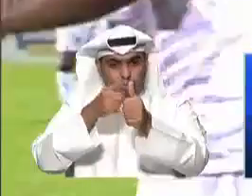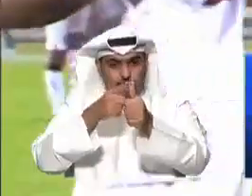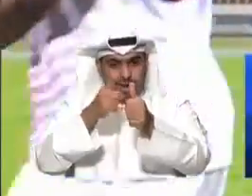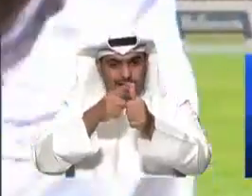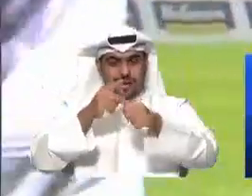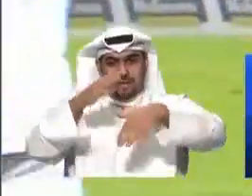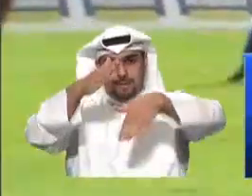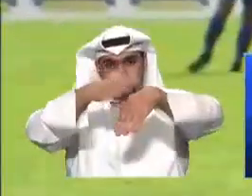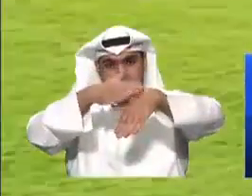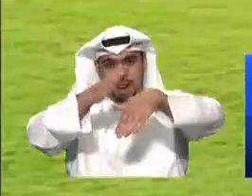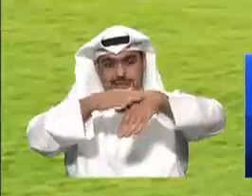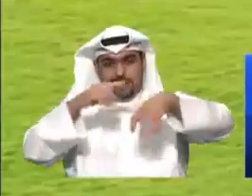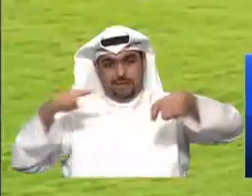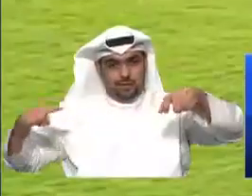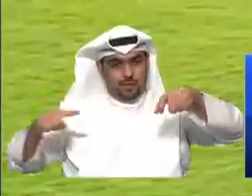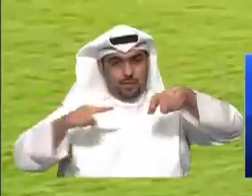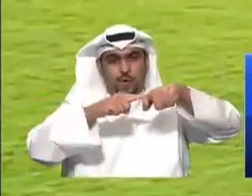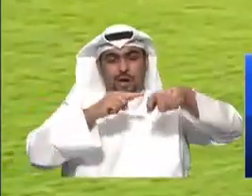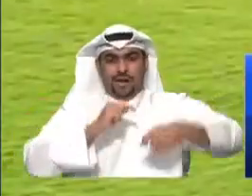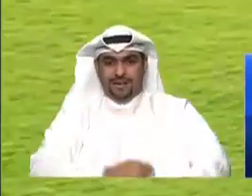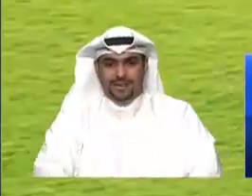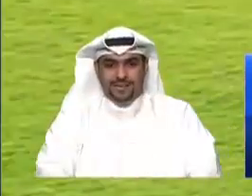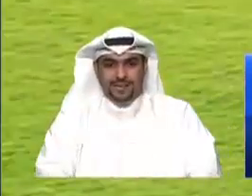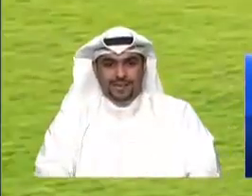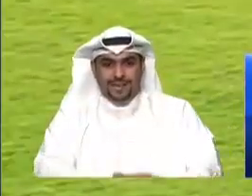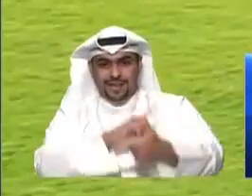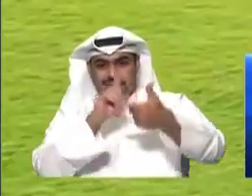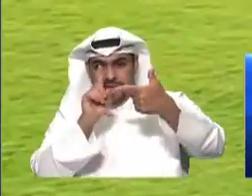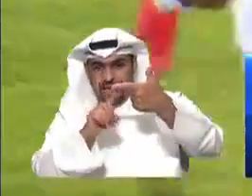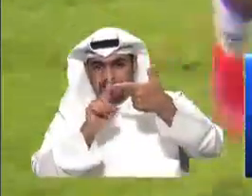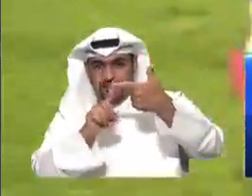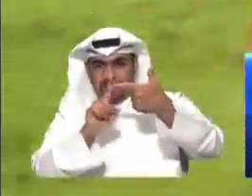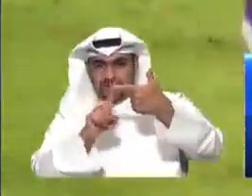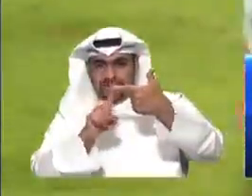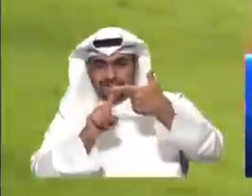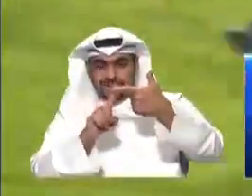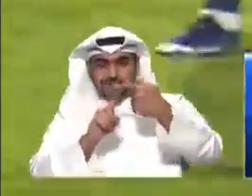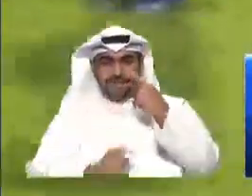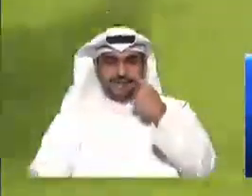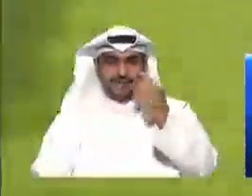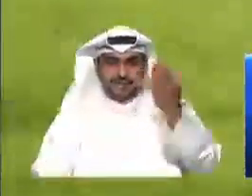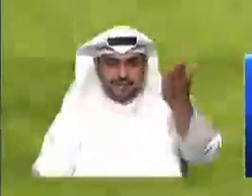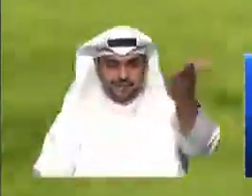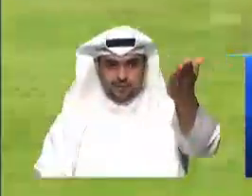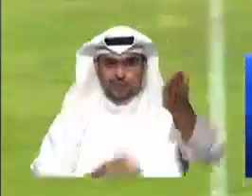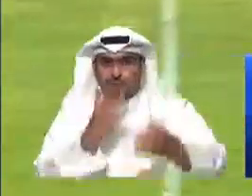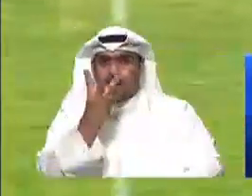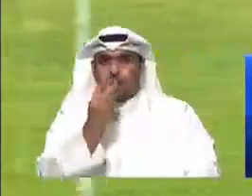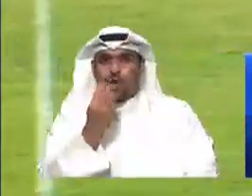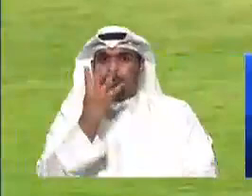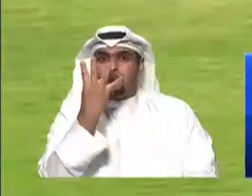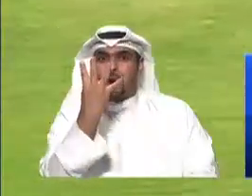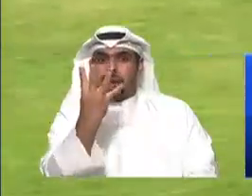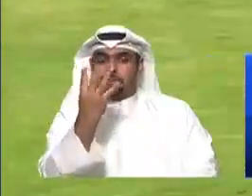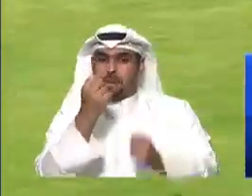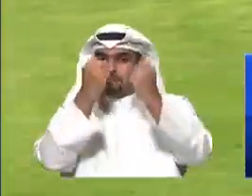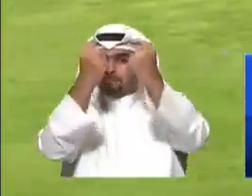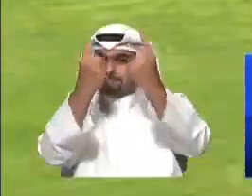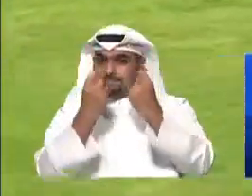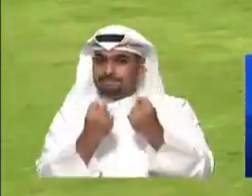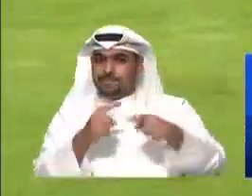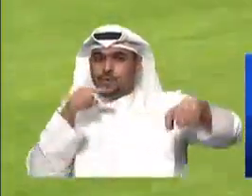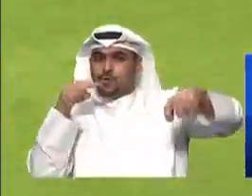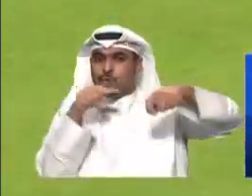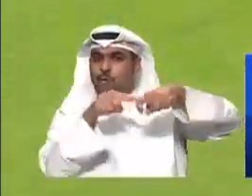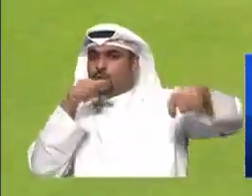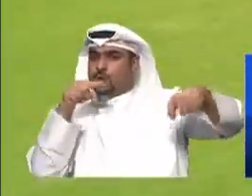بنجاح مشاري العازمي، وعاد نجم المباراة المتألق مشاري العازمي ليسجل هدف الاطمئنان بالوقت بدل